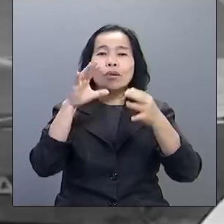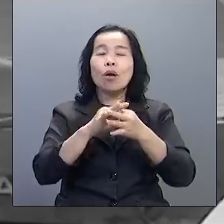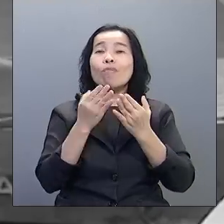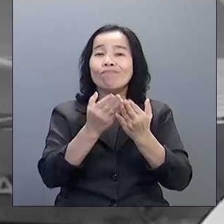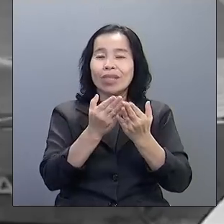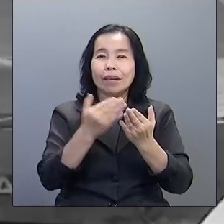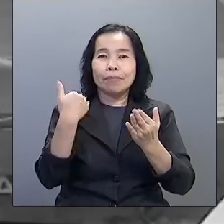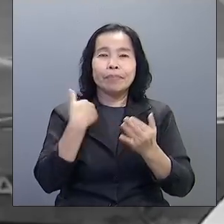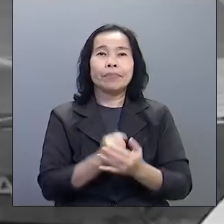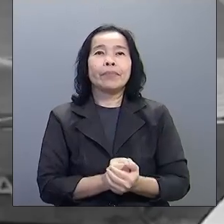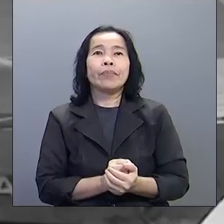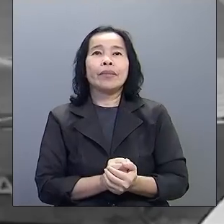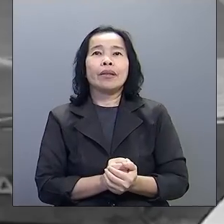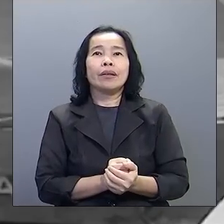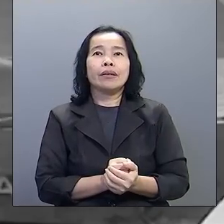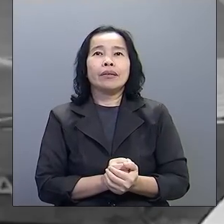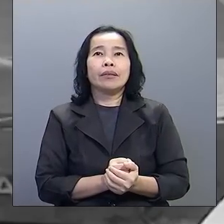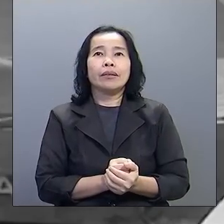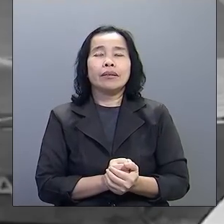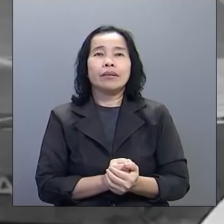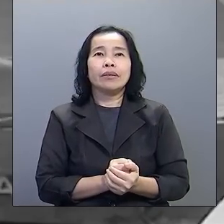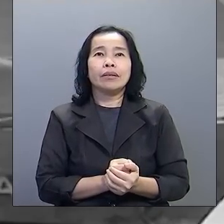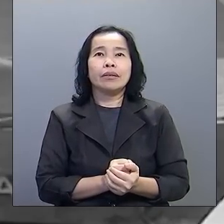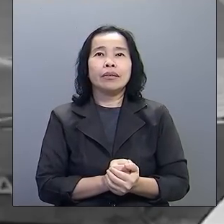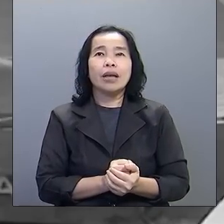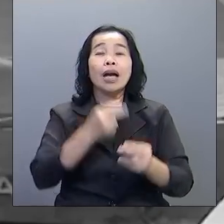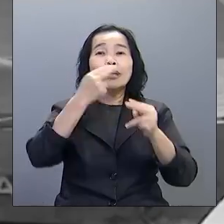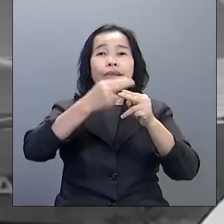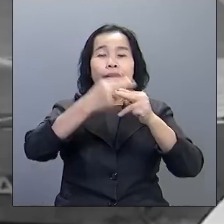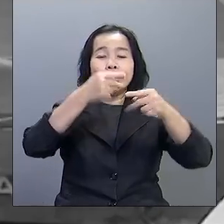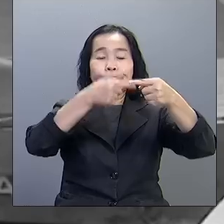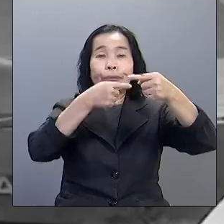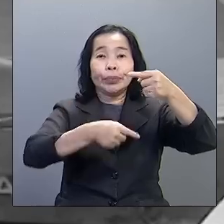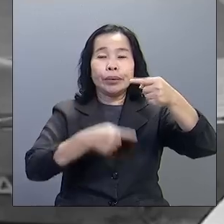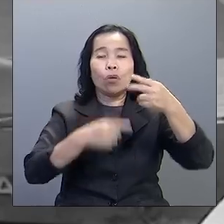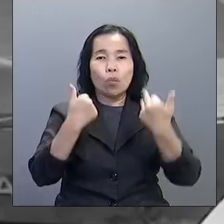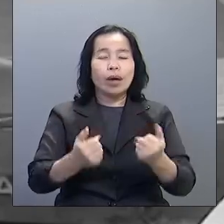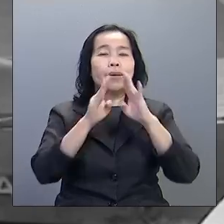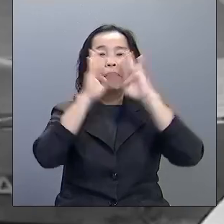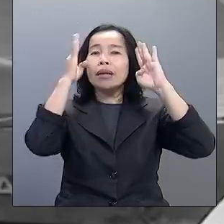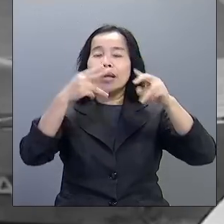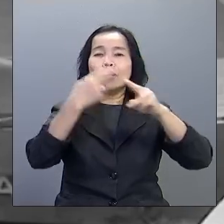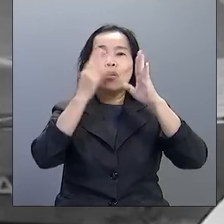ธินนะคะซึ่งเป็นรายชื่อที่มีการเปิดเผยออกมาสำหรับ